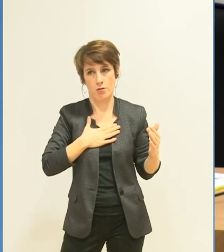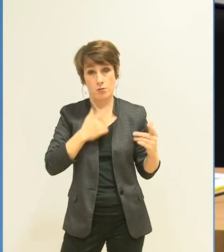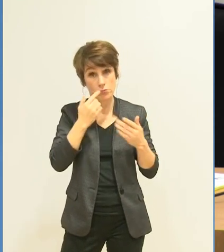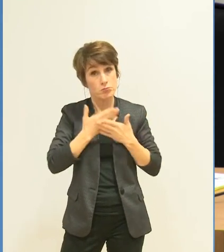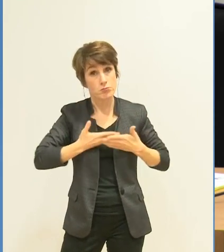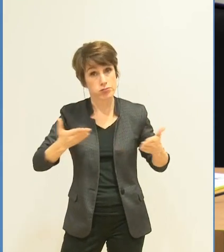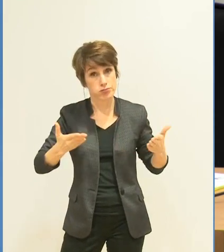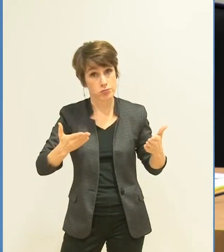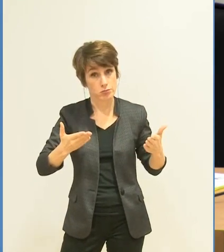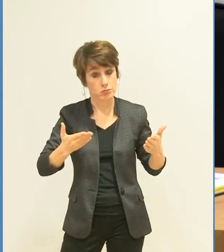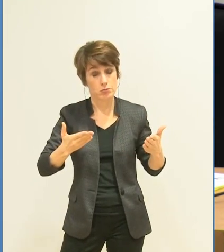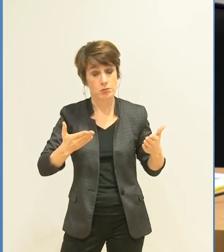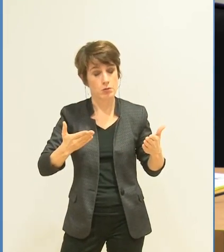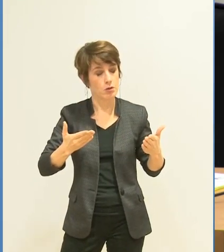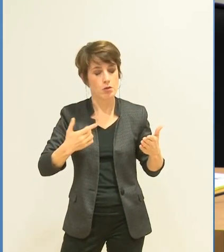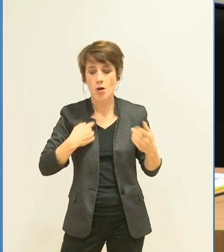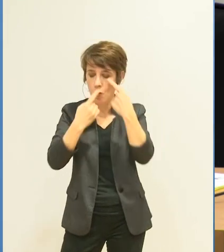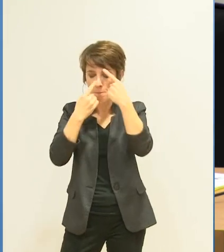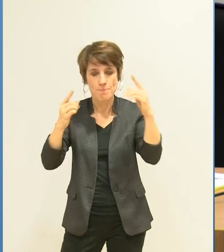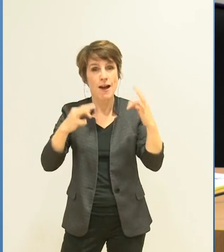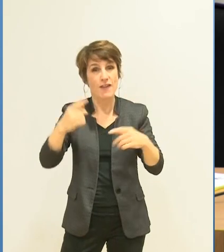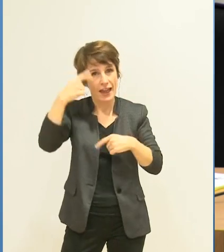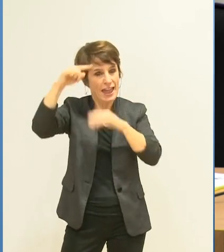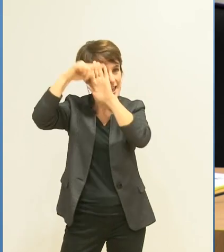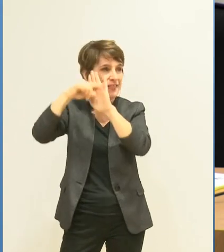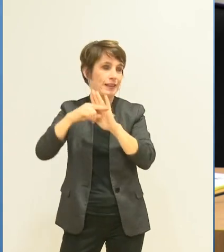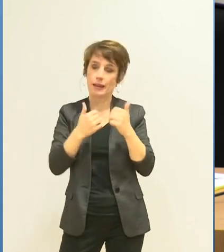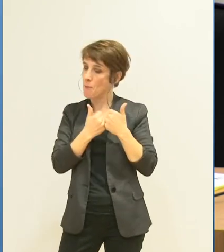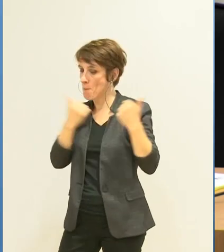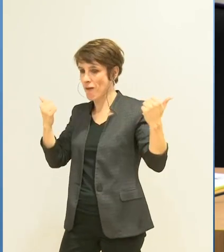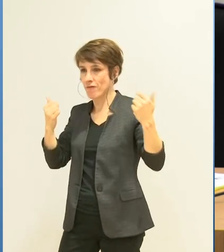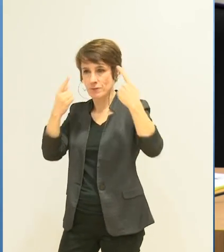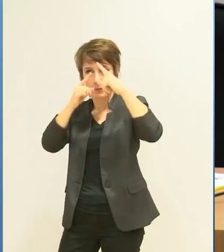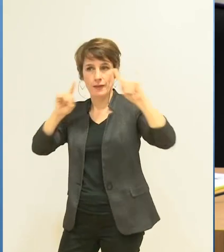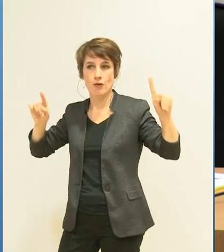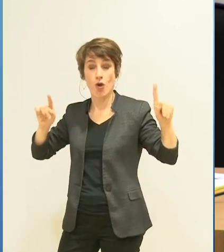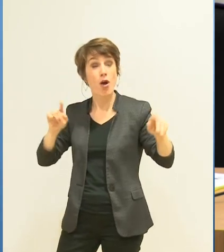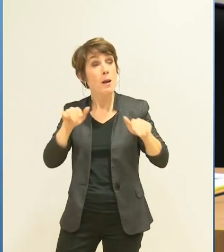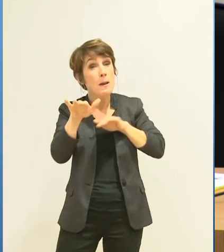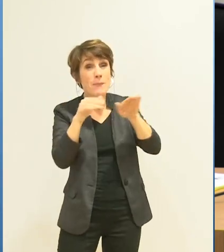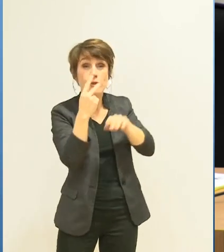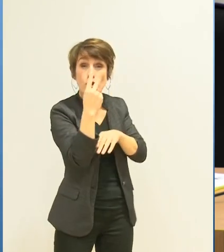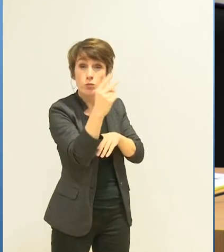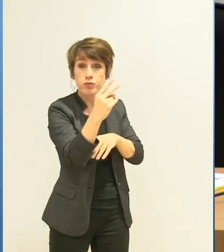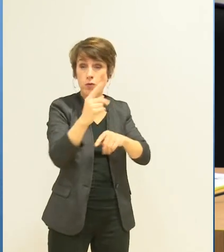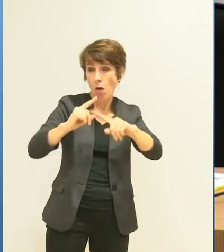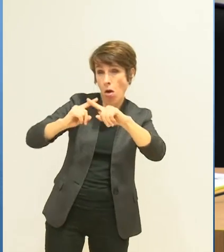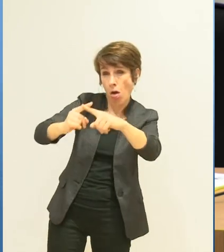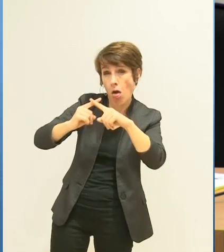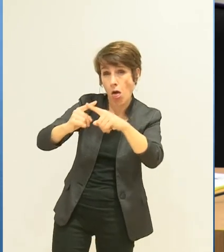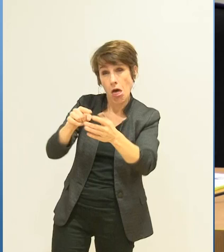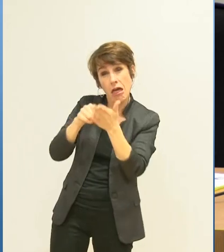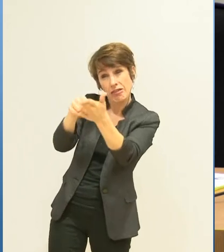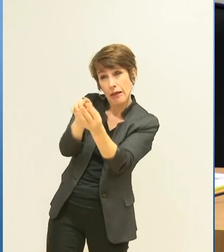éthiques la manière dont vous avez fait procéder avec la renégociation de ses emprunts